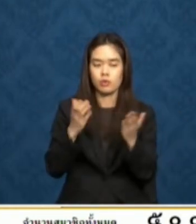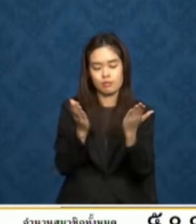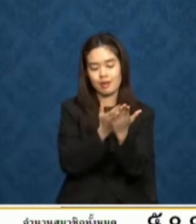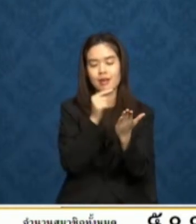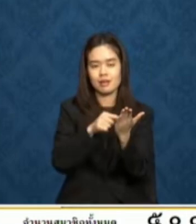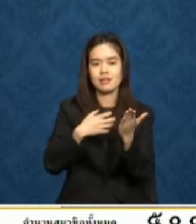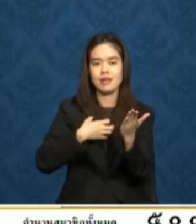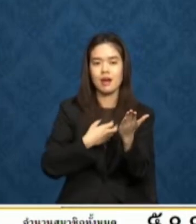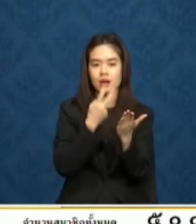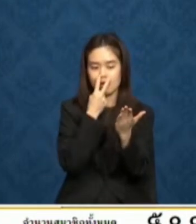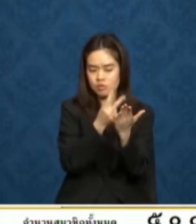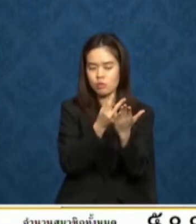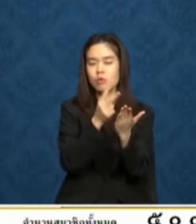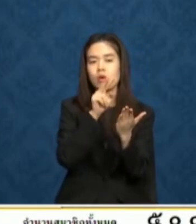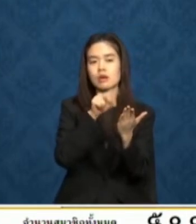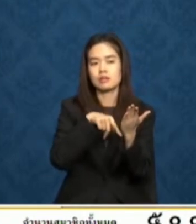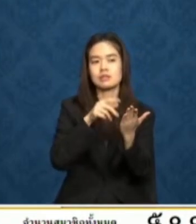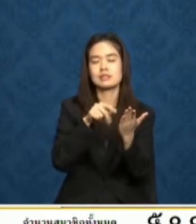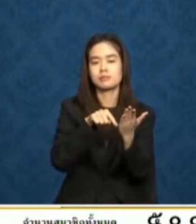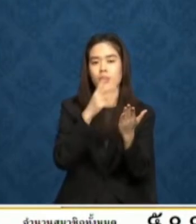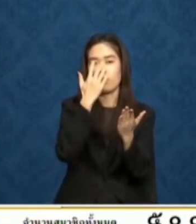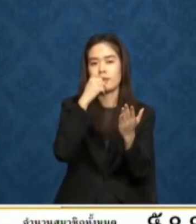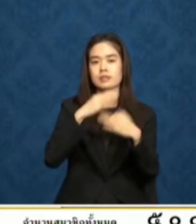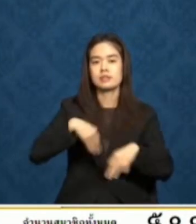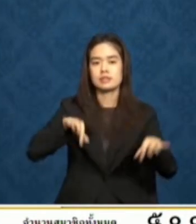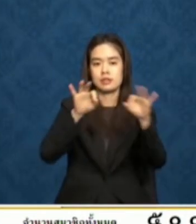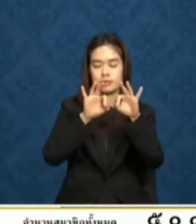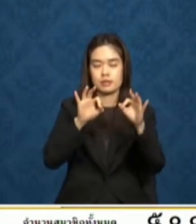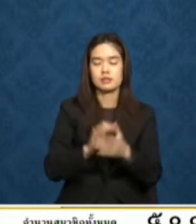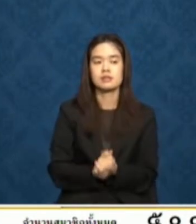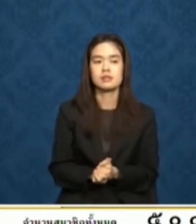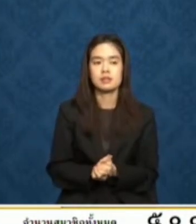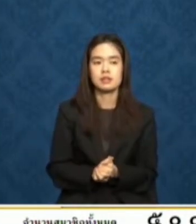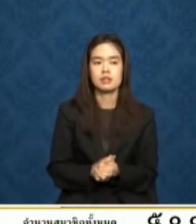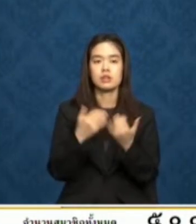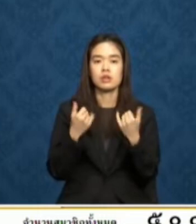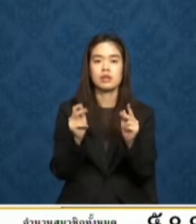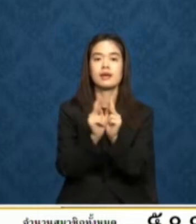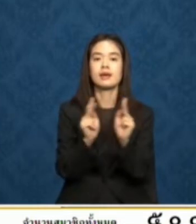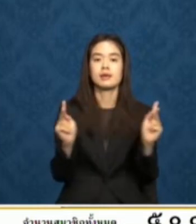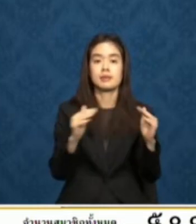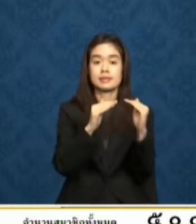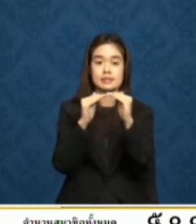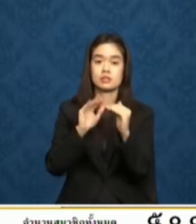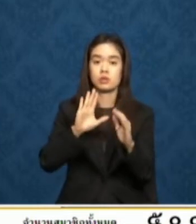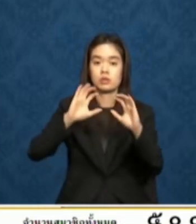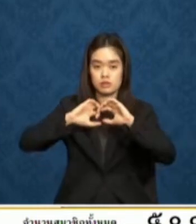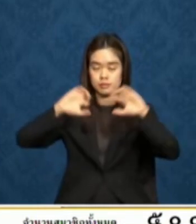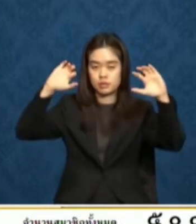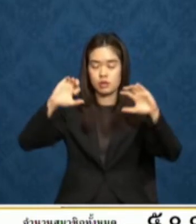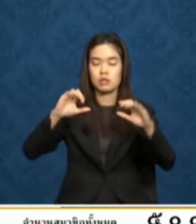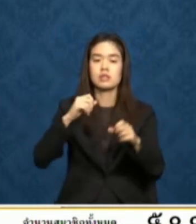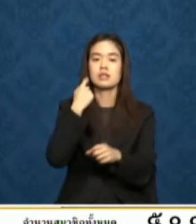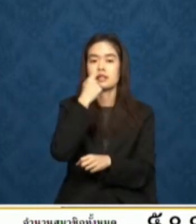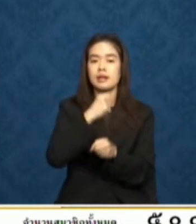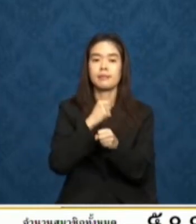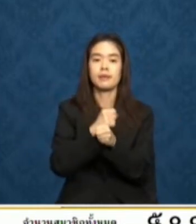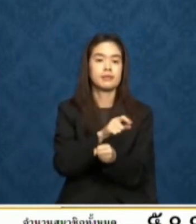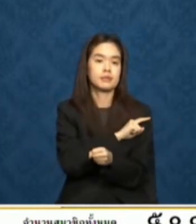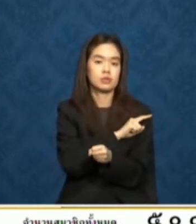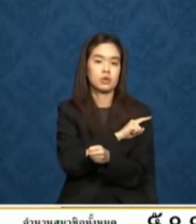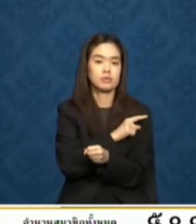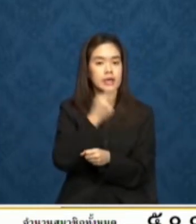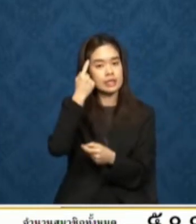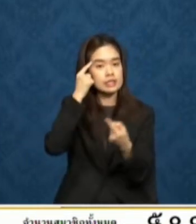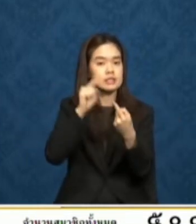บสำหรปเด็นทผมอยากเ้นย้ำในวัี้นะครัแล้วก็อยากให้ทางคณะกรมการสทธิมนุษย์ชนรธบายและหน่วยงานทเขียวคล้องได้ให้